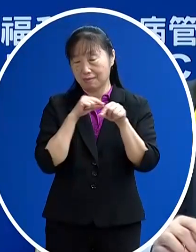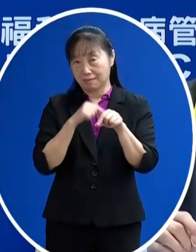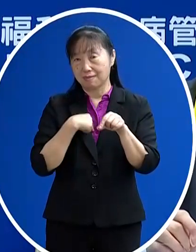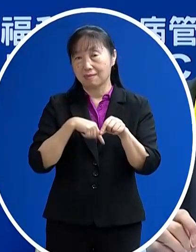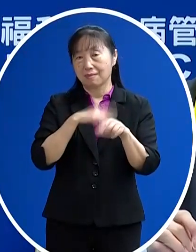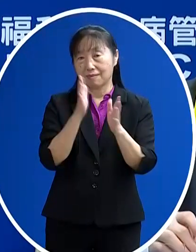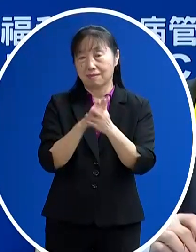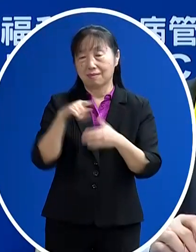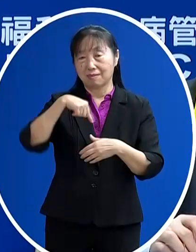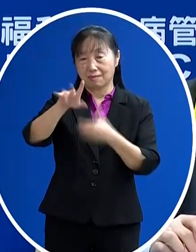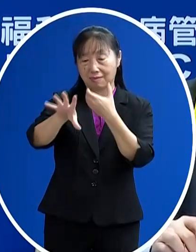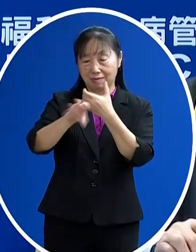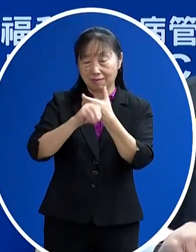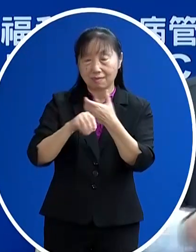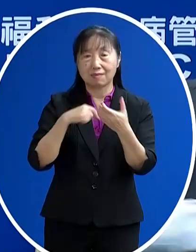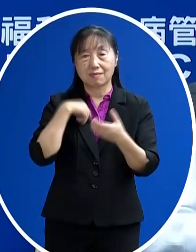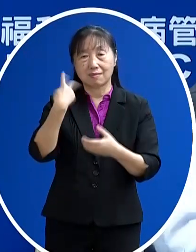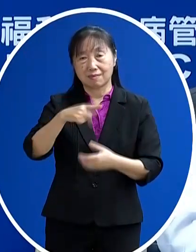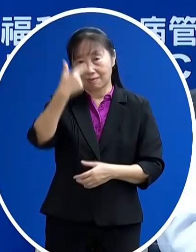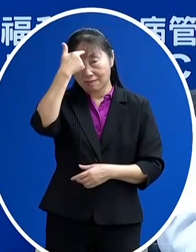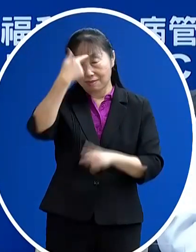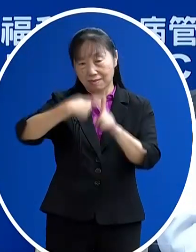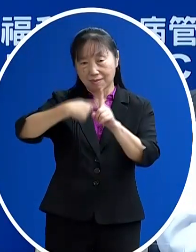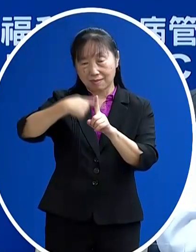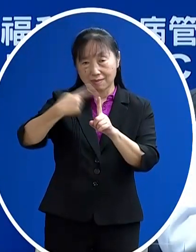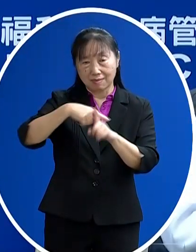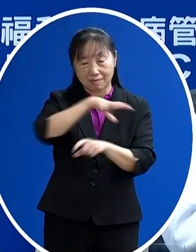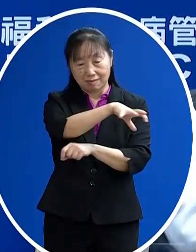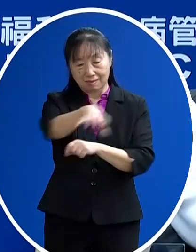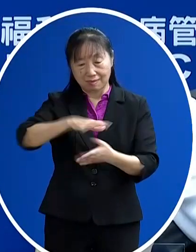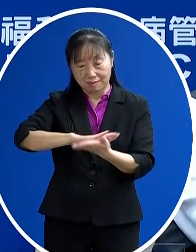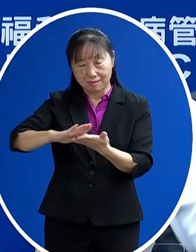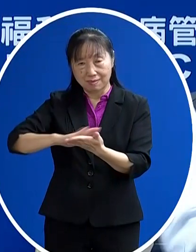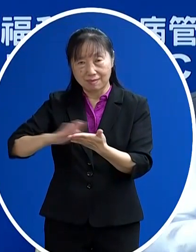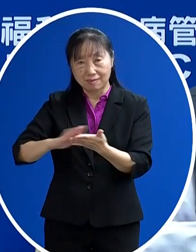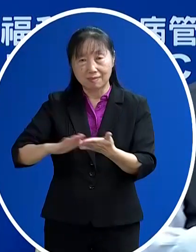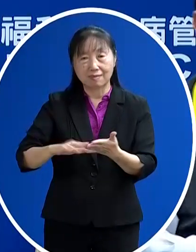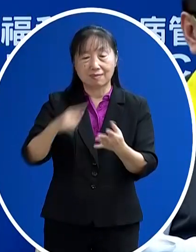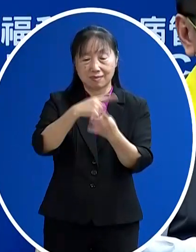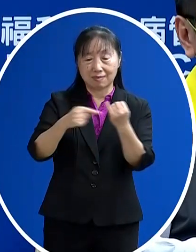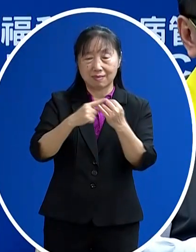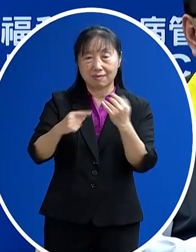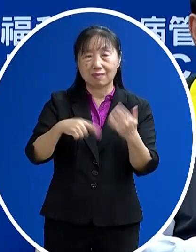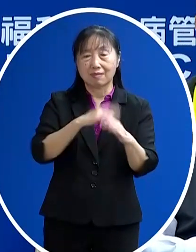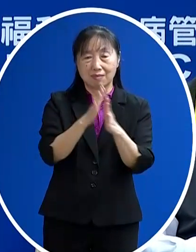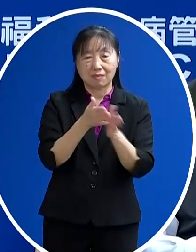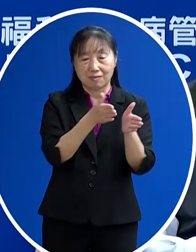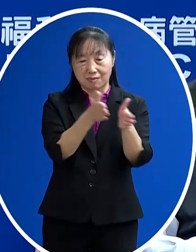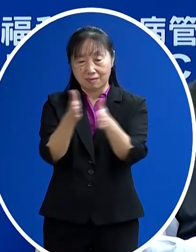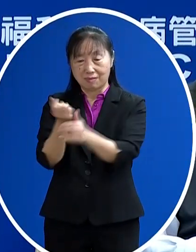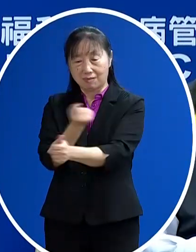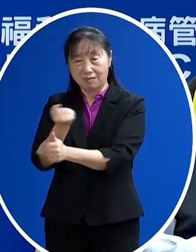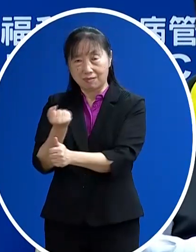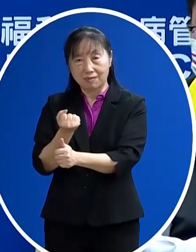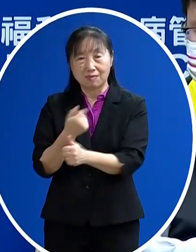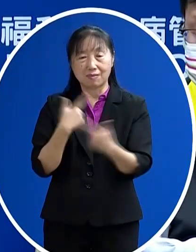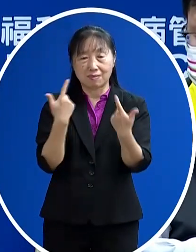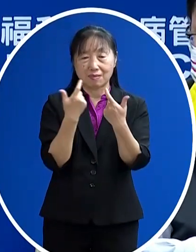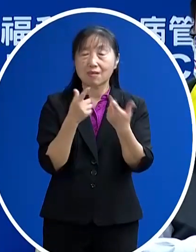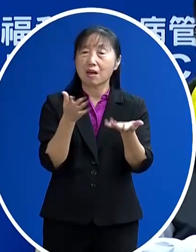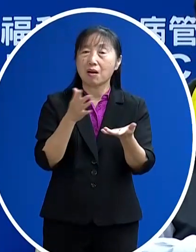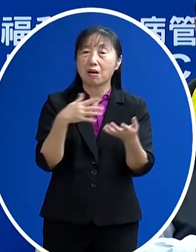10连制量体温、加强环境的清消、员工的健康管理、确诊事件的及时应变。好，